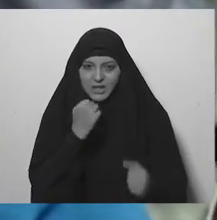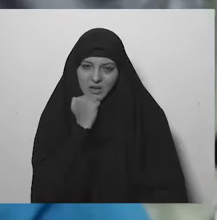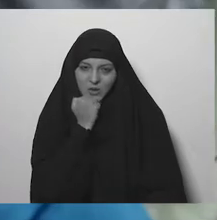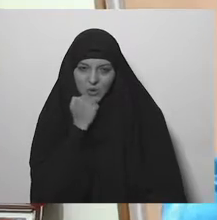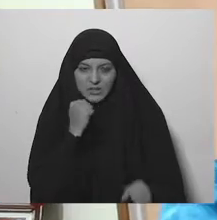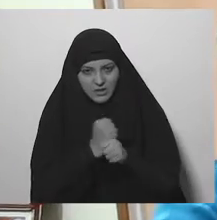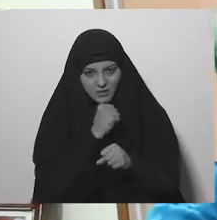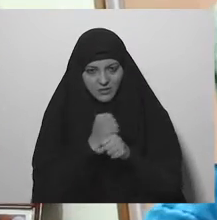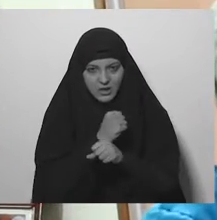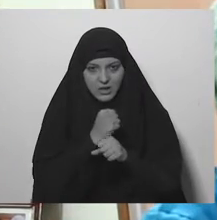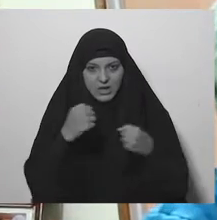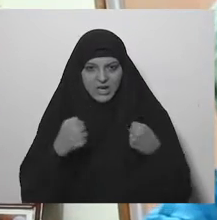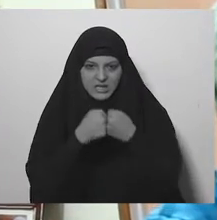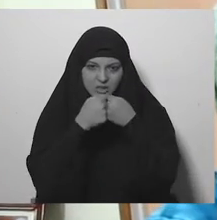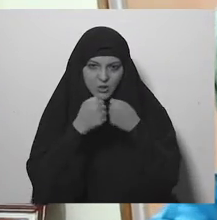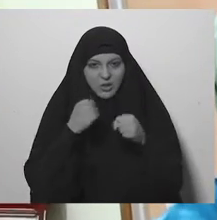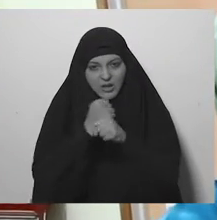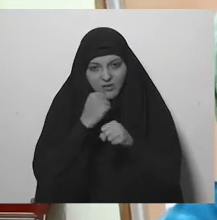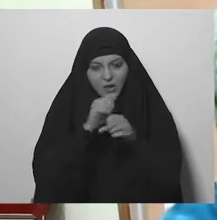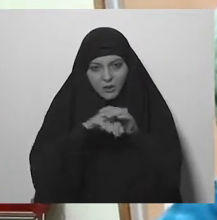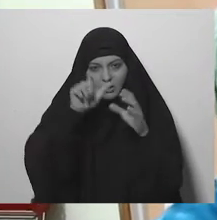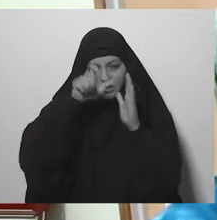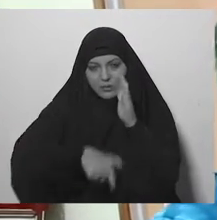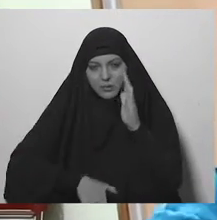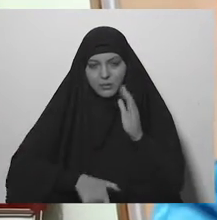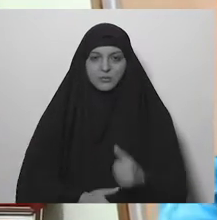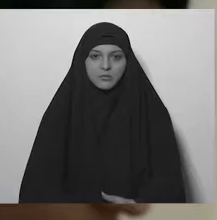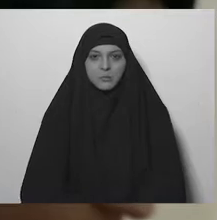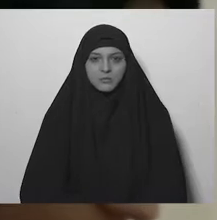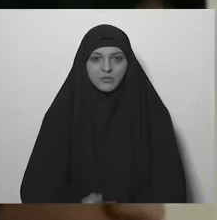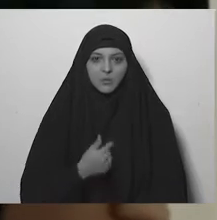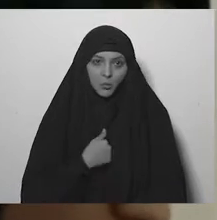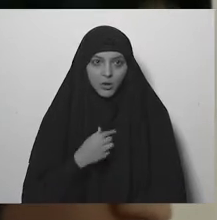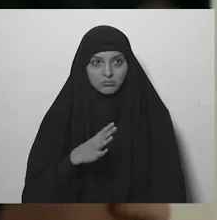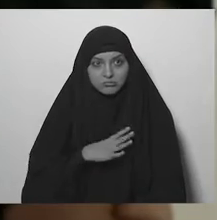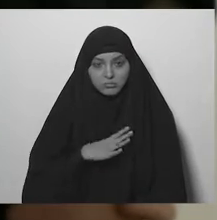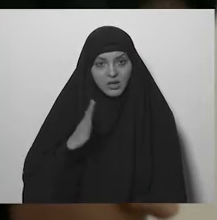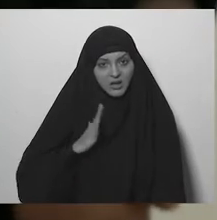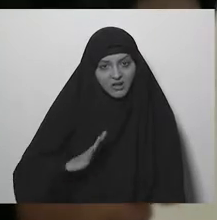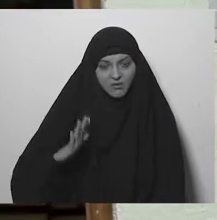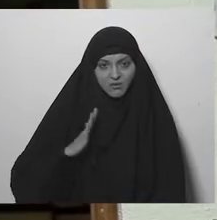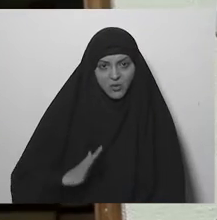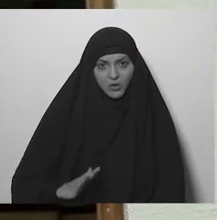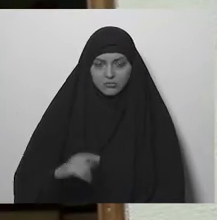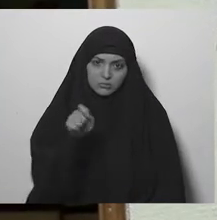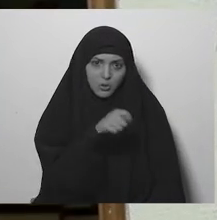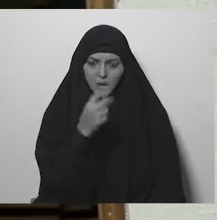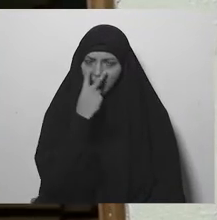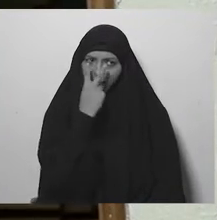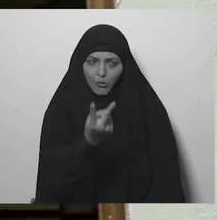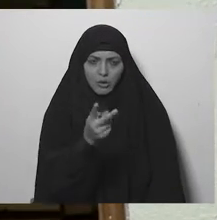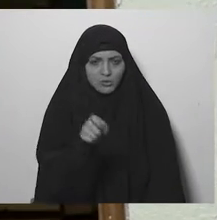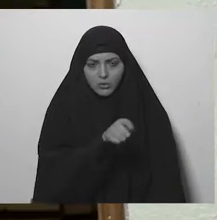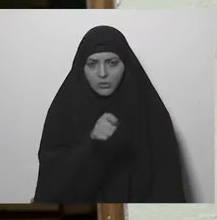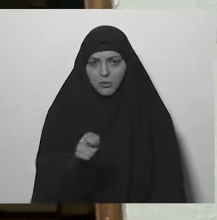accident le travail quand il travaillait dans un restaurant avec un soin de lui comme ça oui